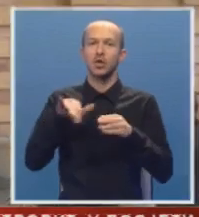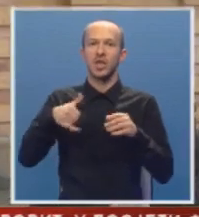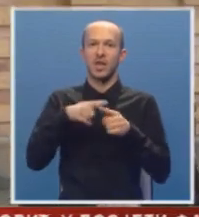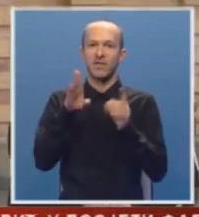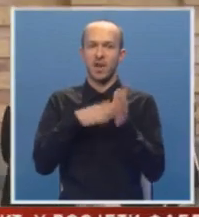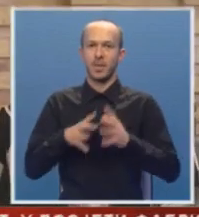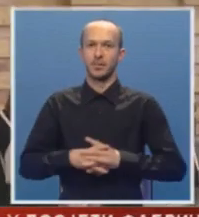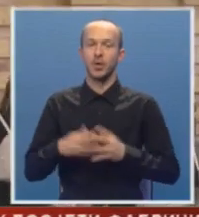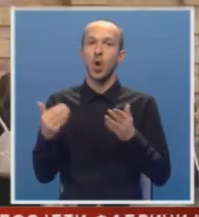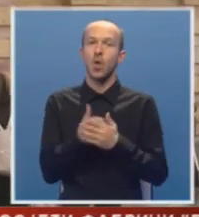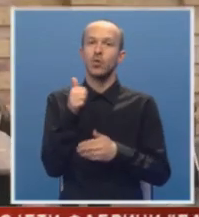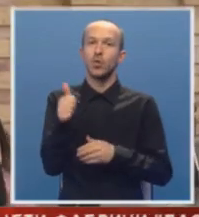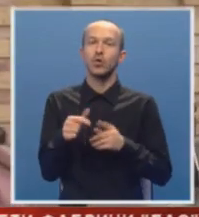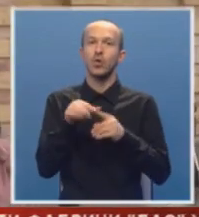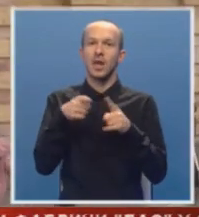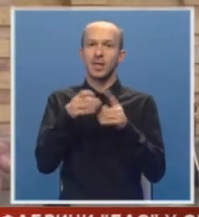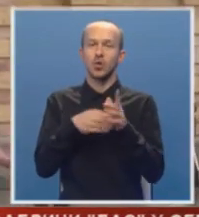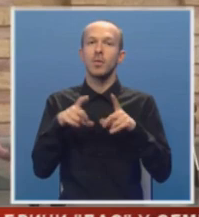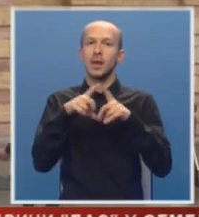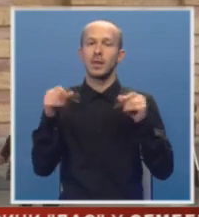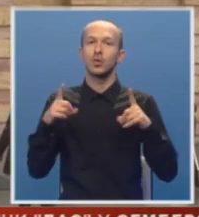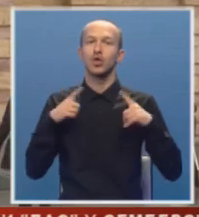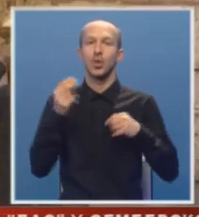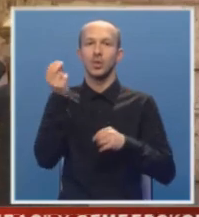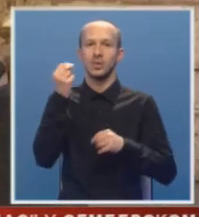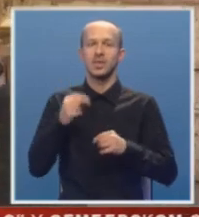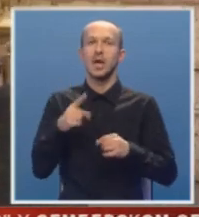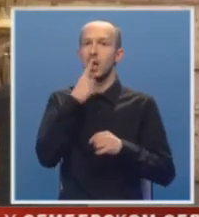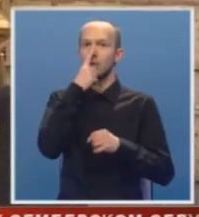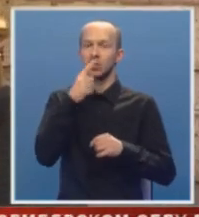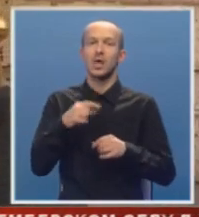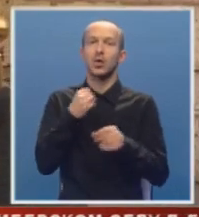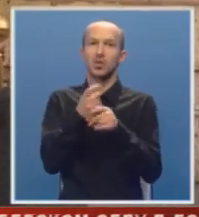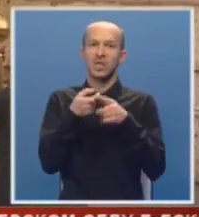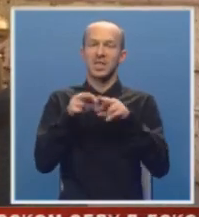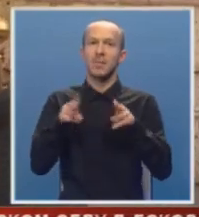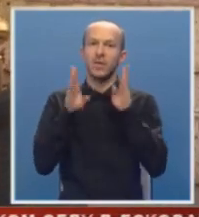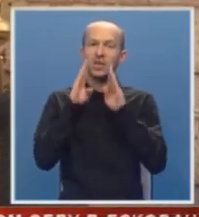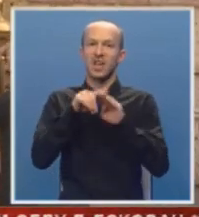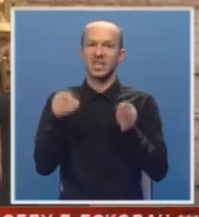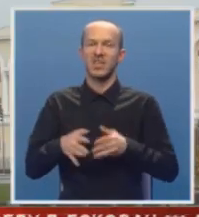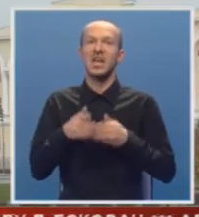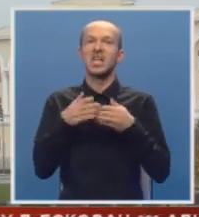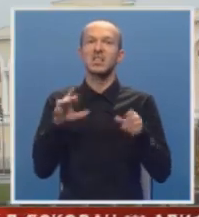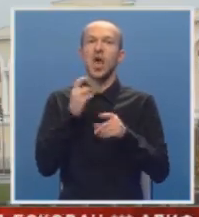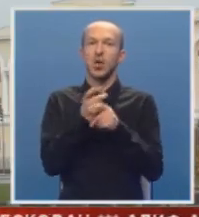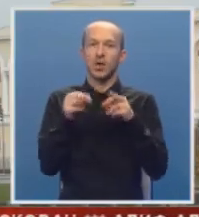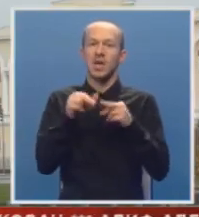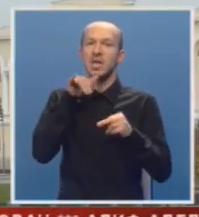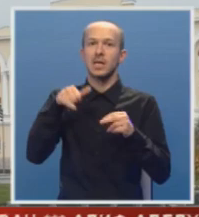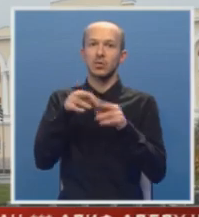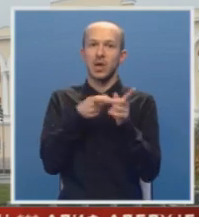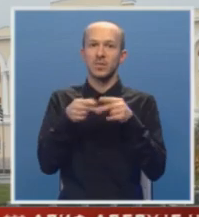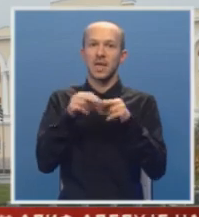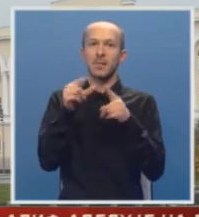Jefrem. Novu godinu po julijanskom kalendaru dočekuju Srpska, Ruska, Gruzijska pravoslavna crkva, Sveta Gora i